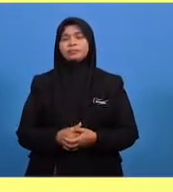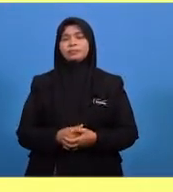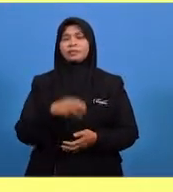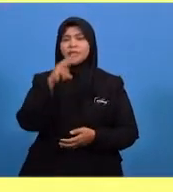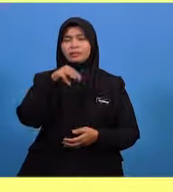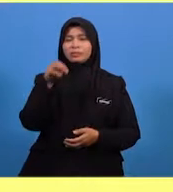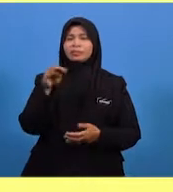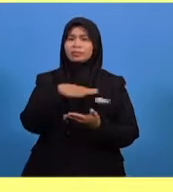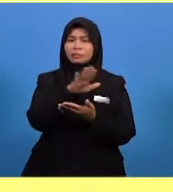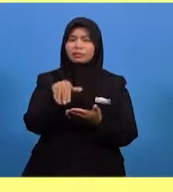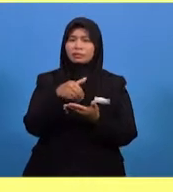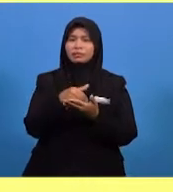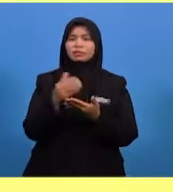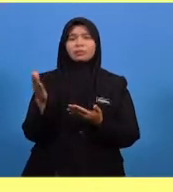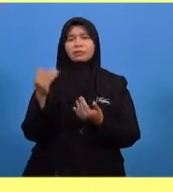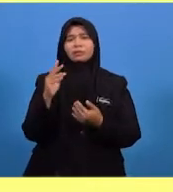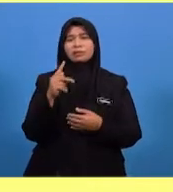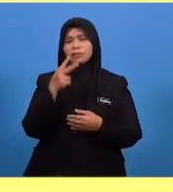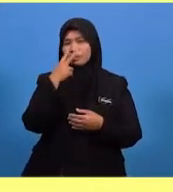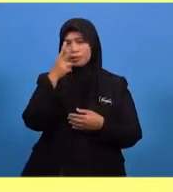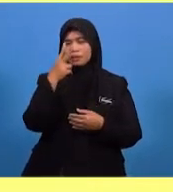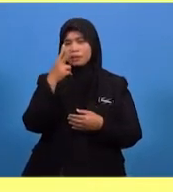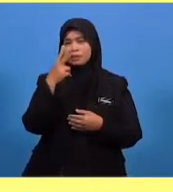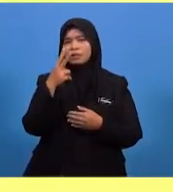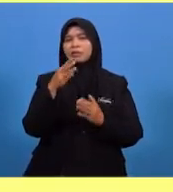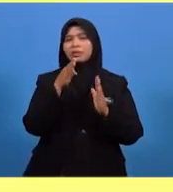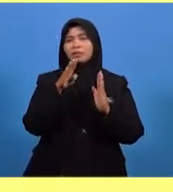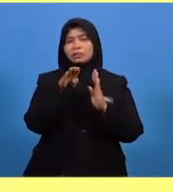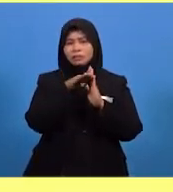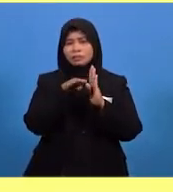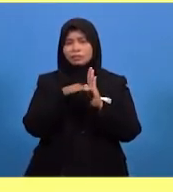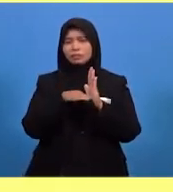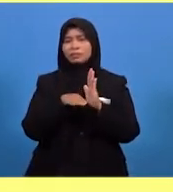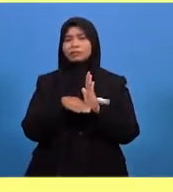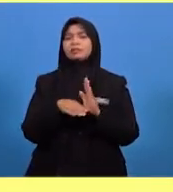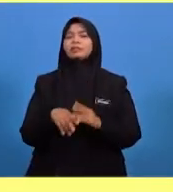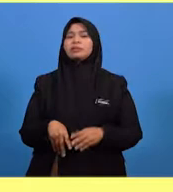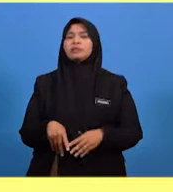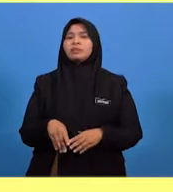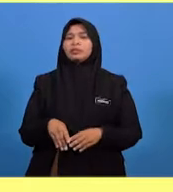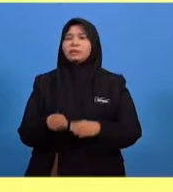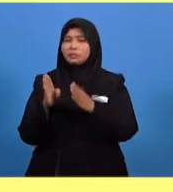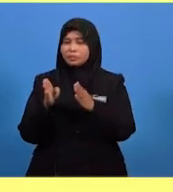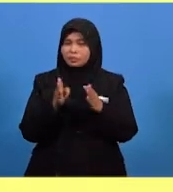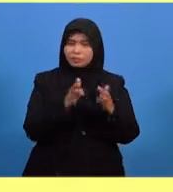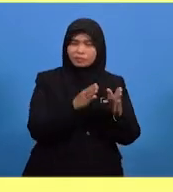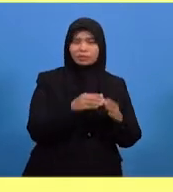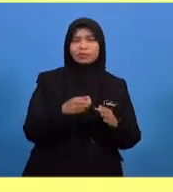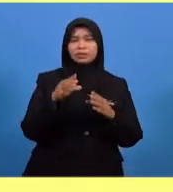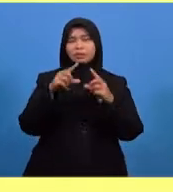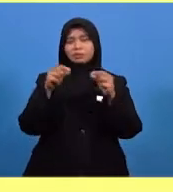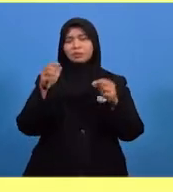menulis sekalian marilah kita lihat kronologi kekalahan jepun dan